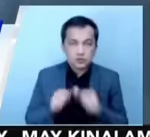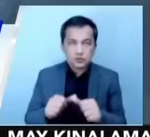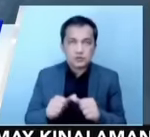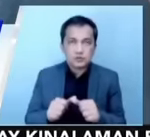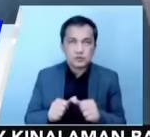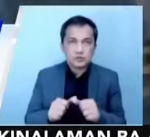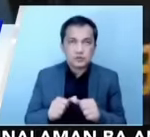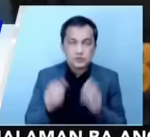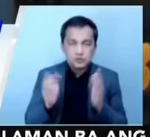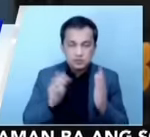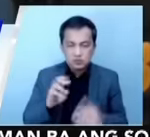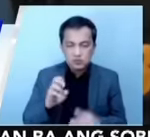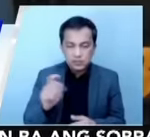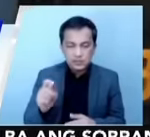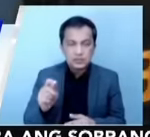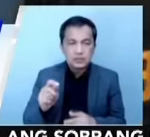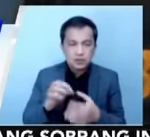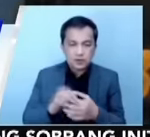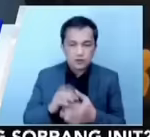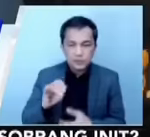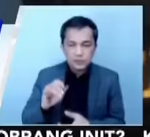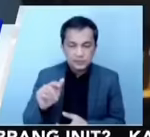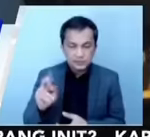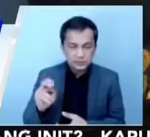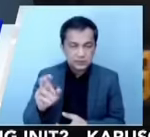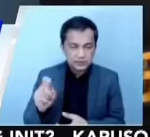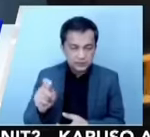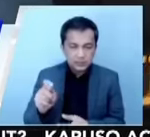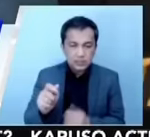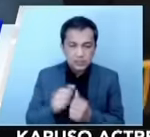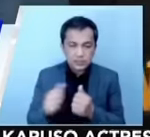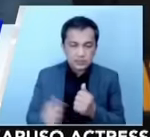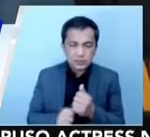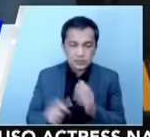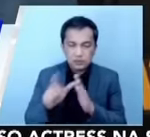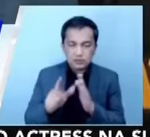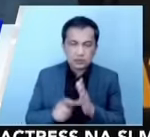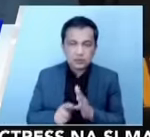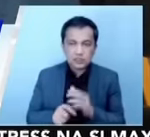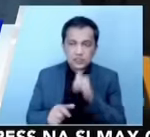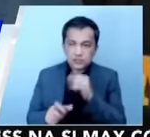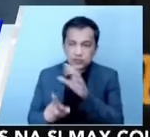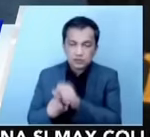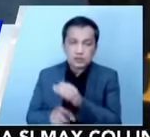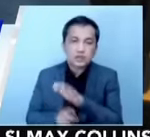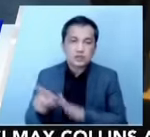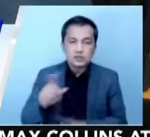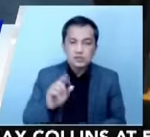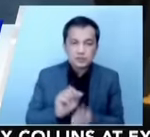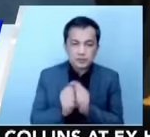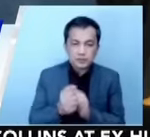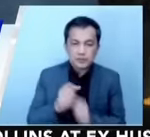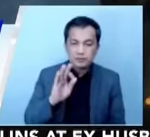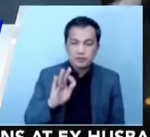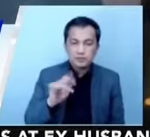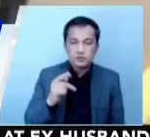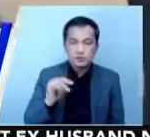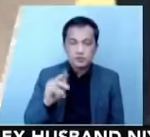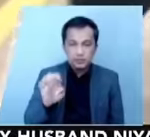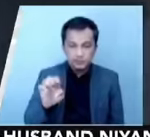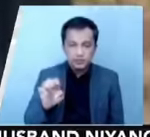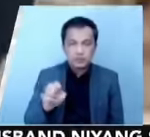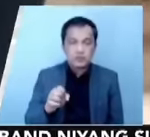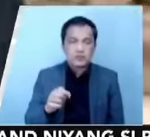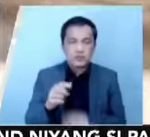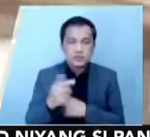arrest to Pastor Quiboloy. Under the law, if you are not arrested, you are a fugitive, considered as fugitive from justice. Mula sa GMA Regional TV 1 Mindanao,